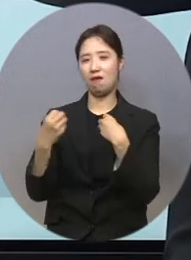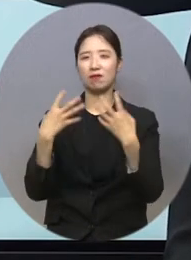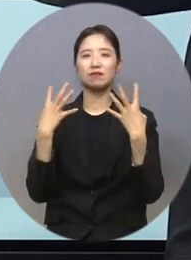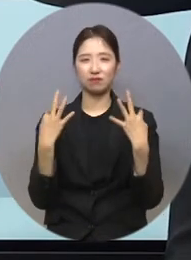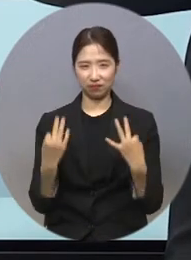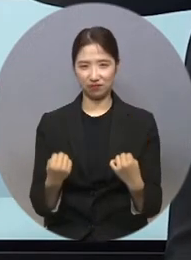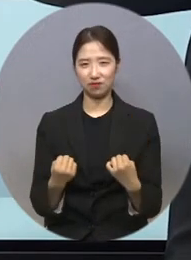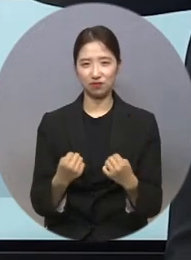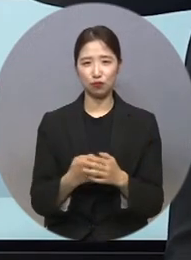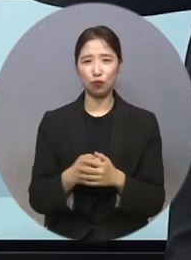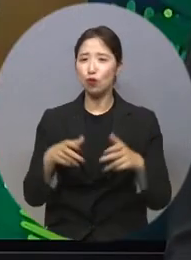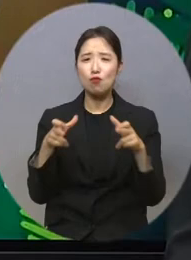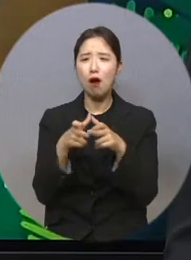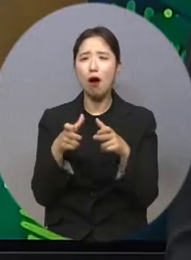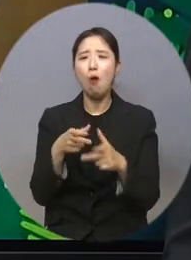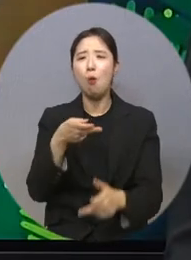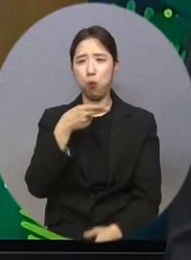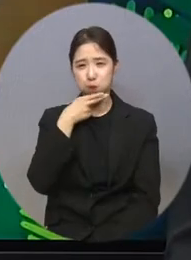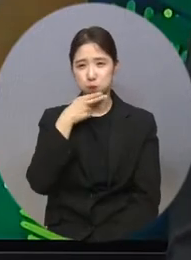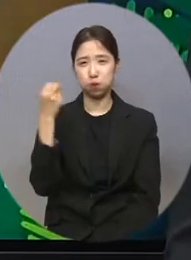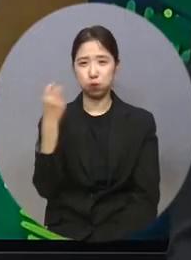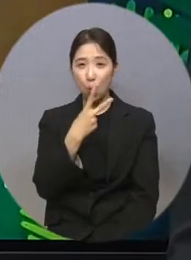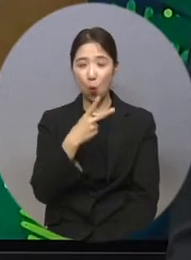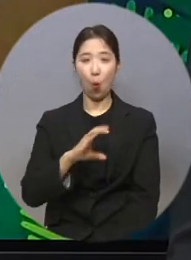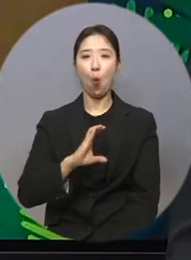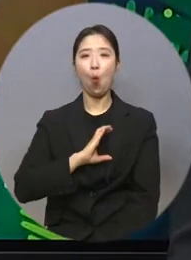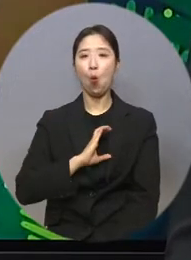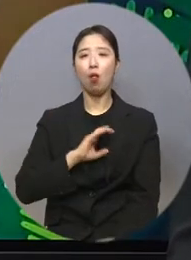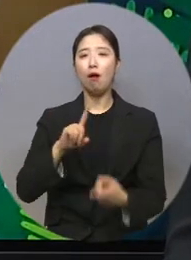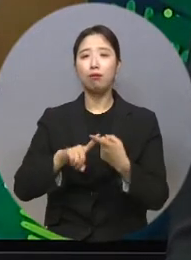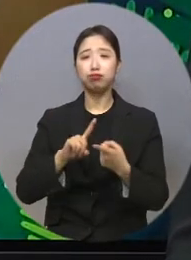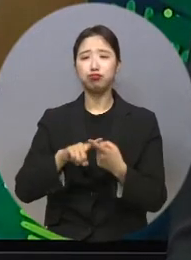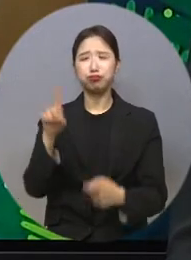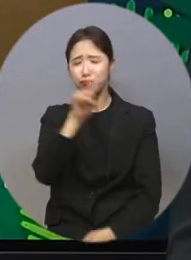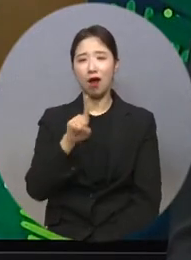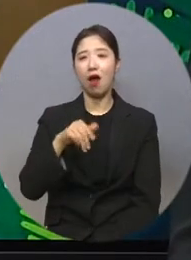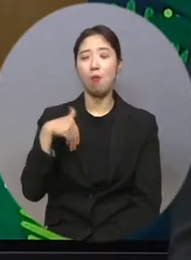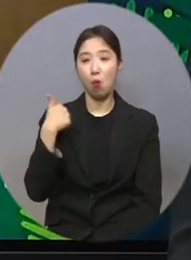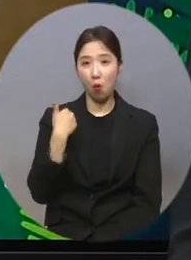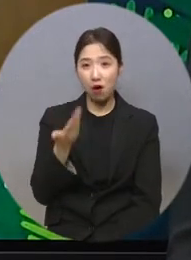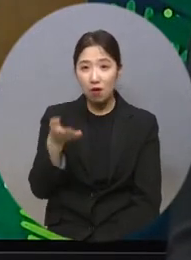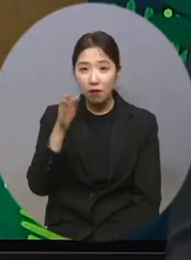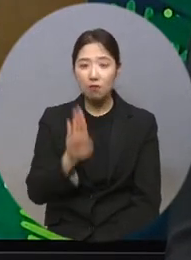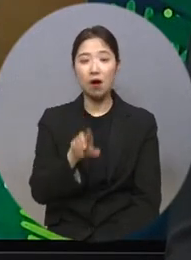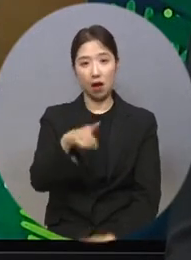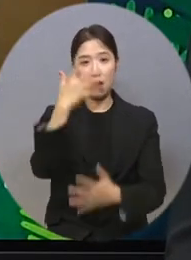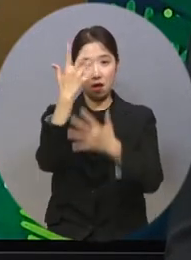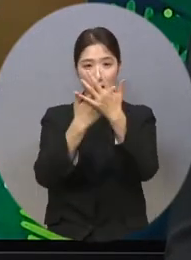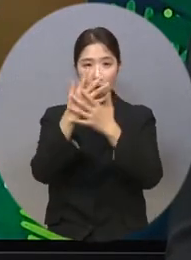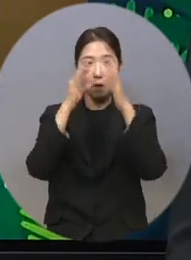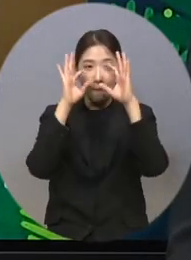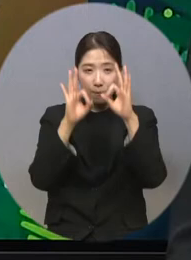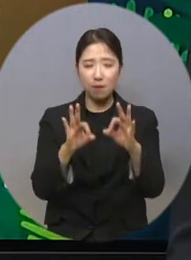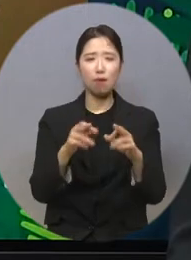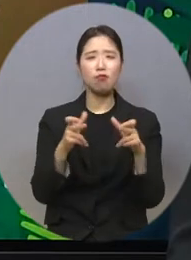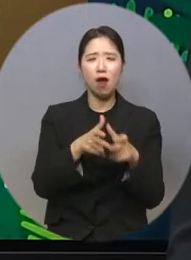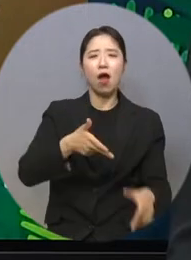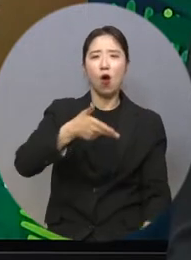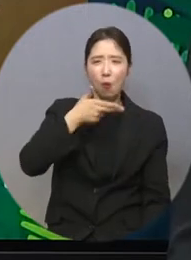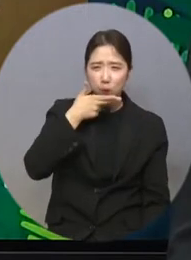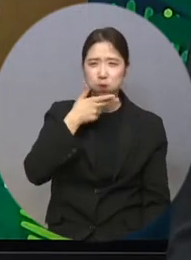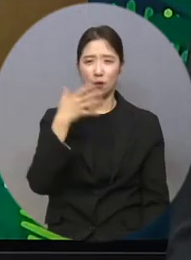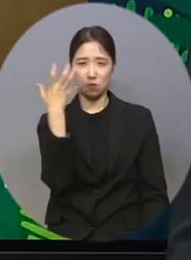저 비장애인이고 전혀 코다에 대해서 몰랐었는데도 그만큼 아까 말씀 주셨지만 비장애인이나 청인이 볼